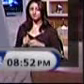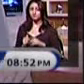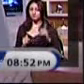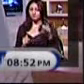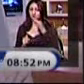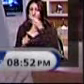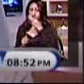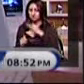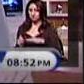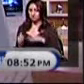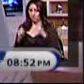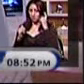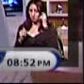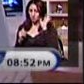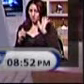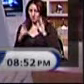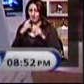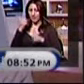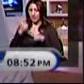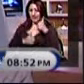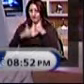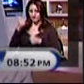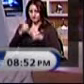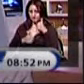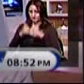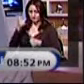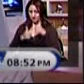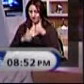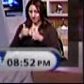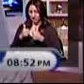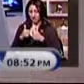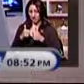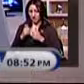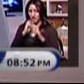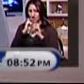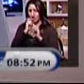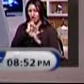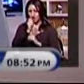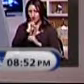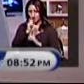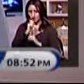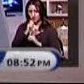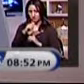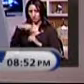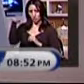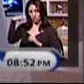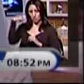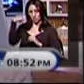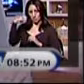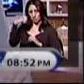وانا اتفرجت على انترفيو اللي حضرتك عملته مع الدكتور علاء عبد العزيز،